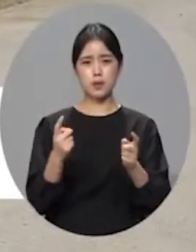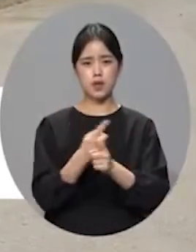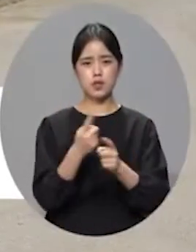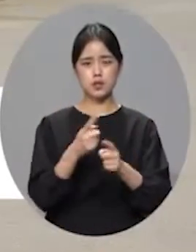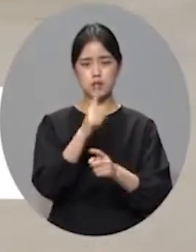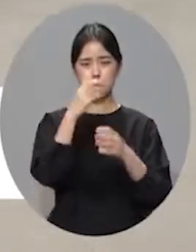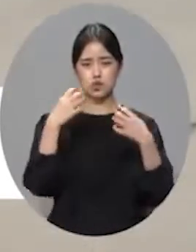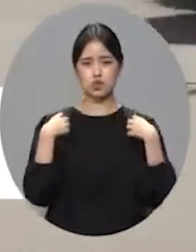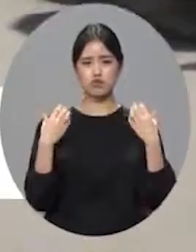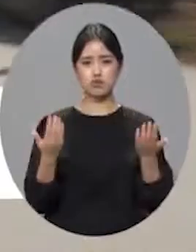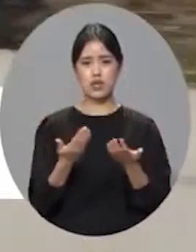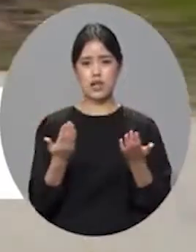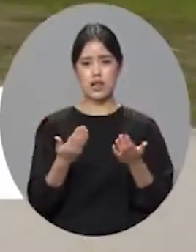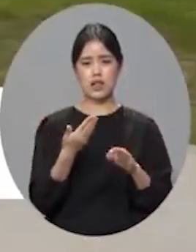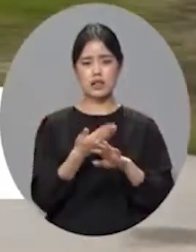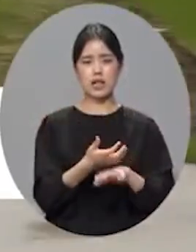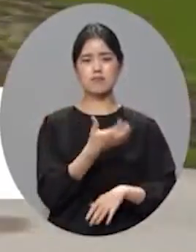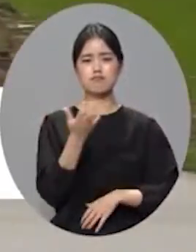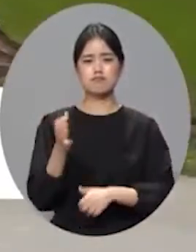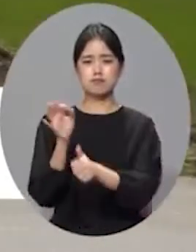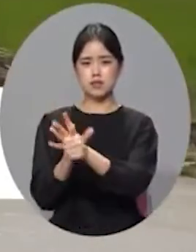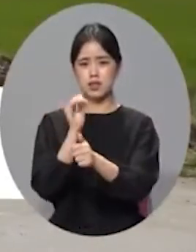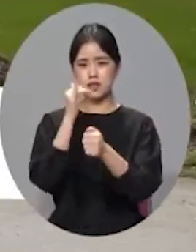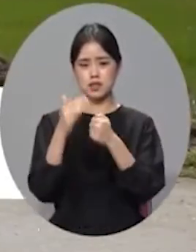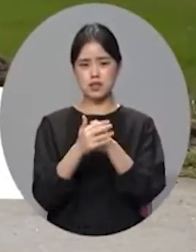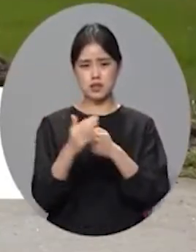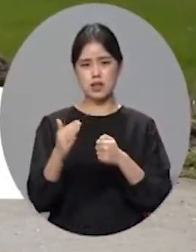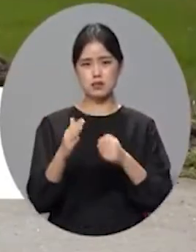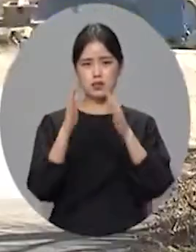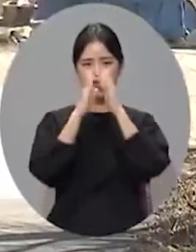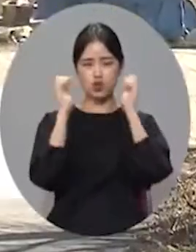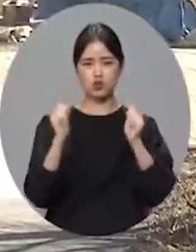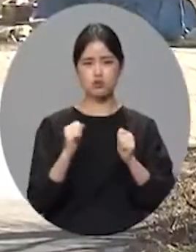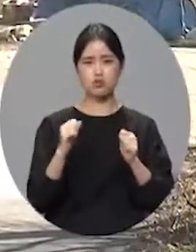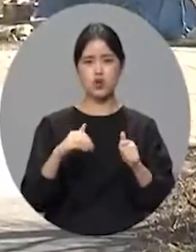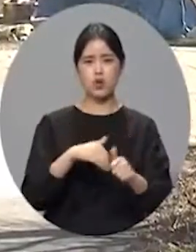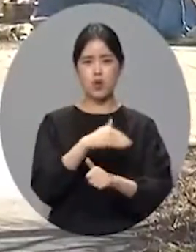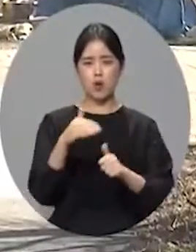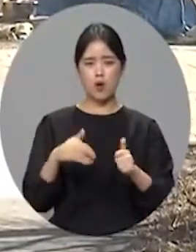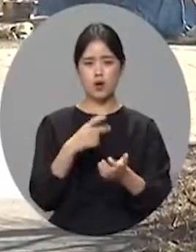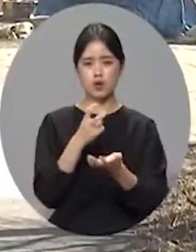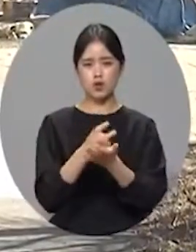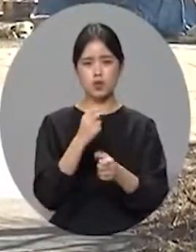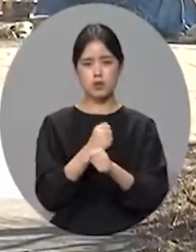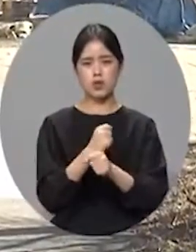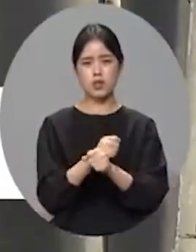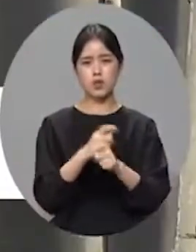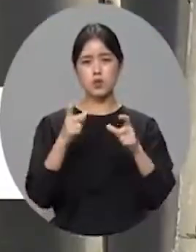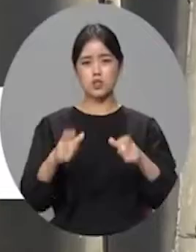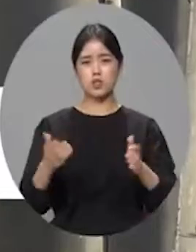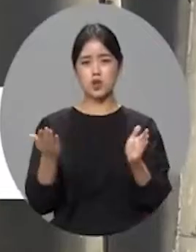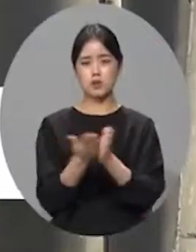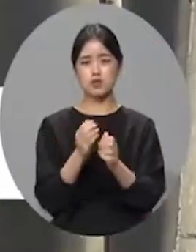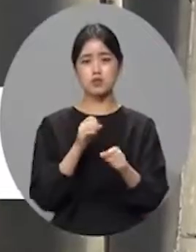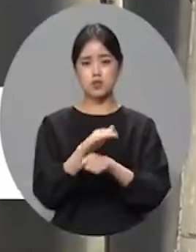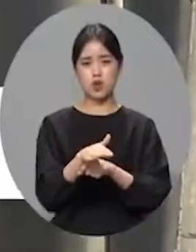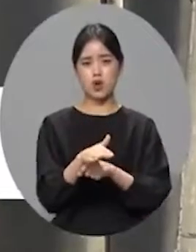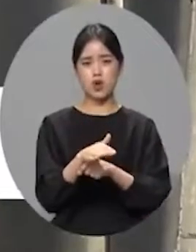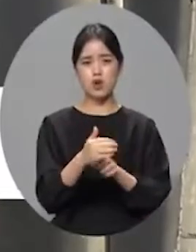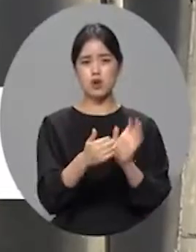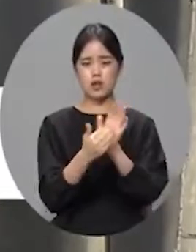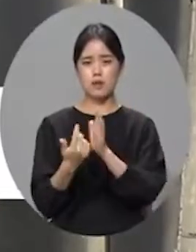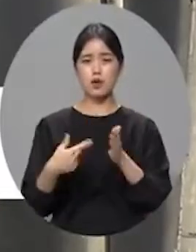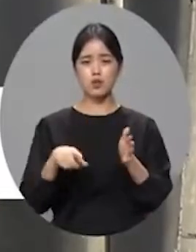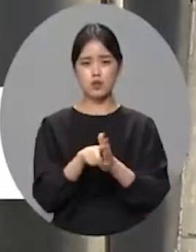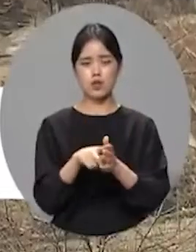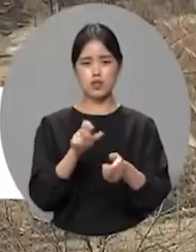업무의 일부가 이관됨에 따라 전라북도 환경보건 조례를 제정하고 지역 맞춤형 환경성 질환 예방 관리에 적극